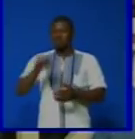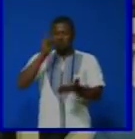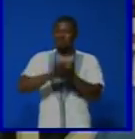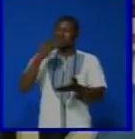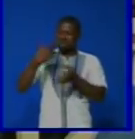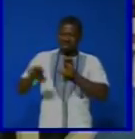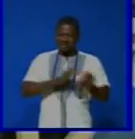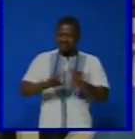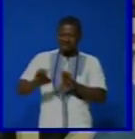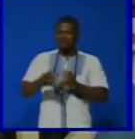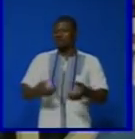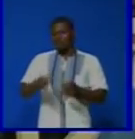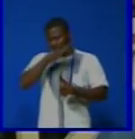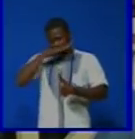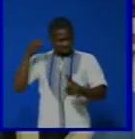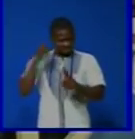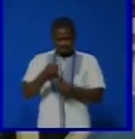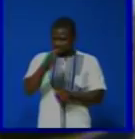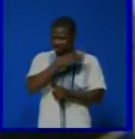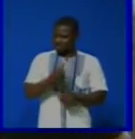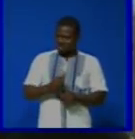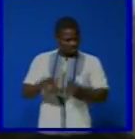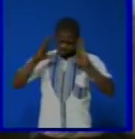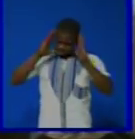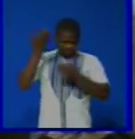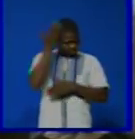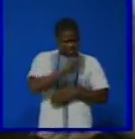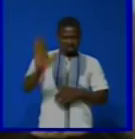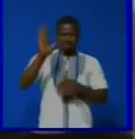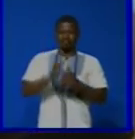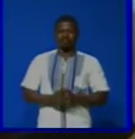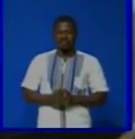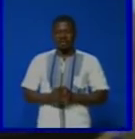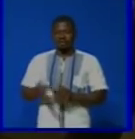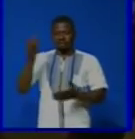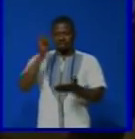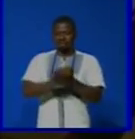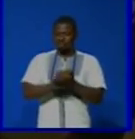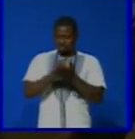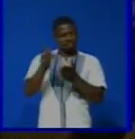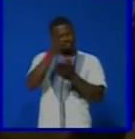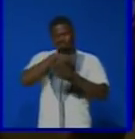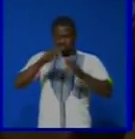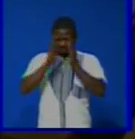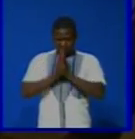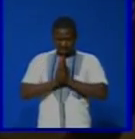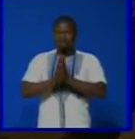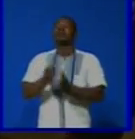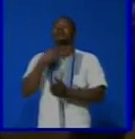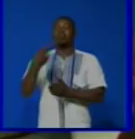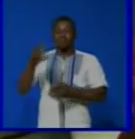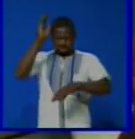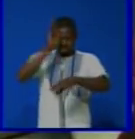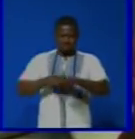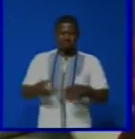l'islam. Ça n'a rien à voir avec l'islam. À noter que ces différentes prières sont une réponse à l'appel du président du